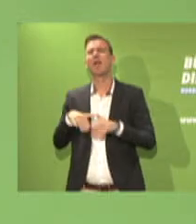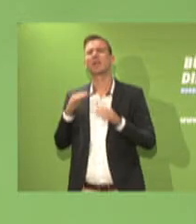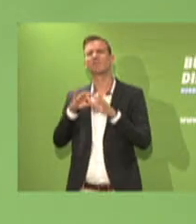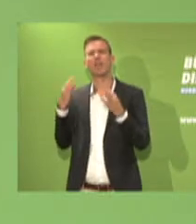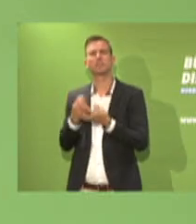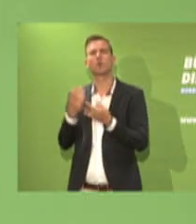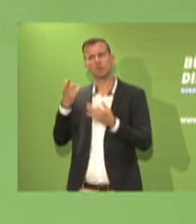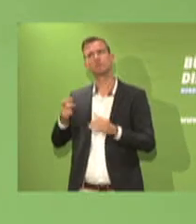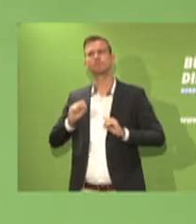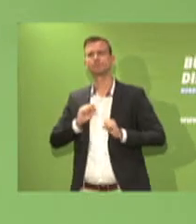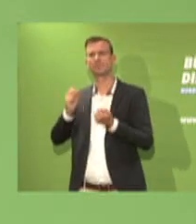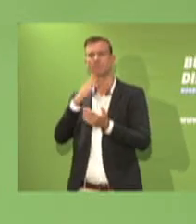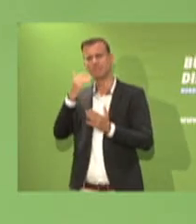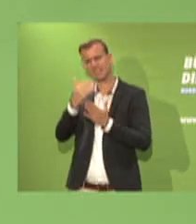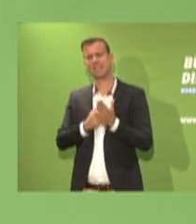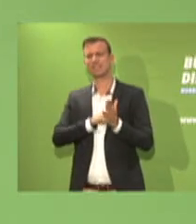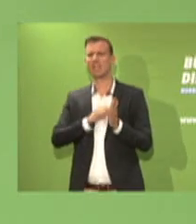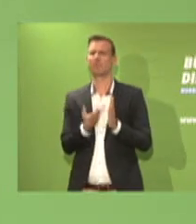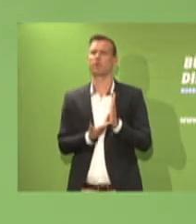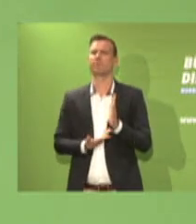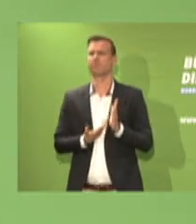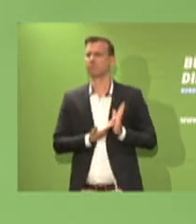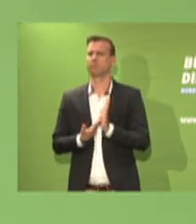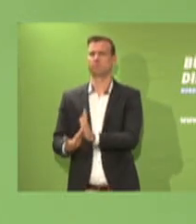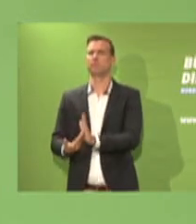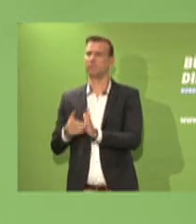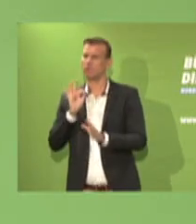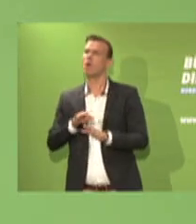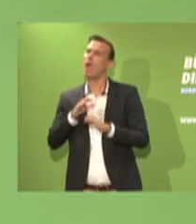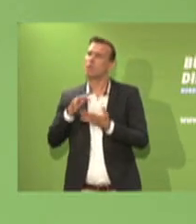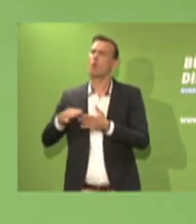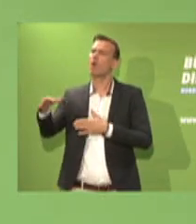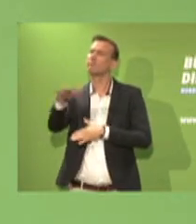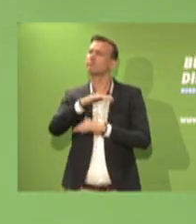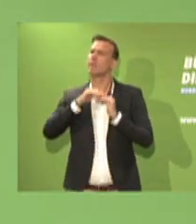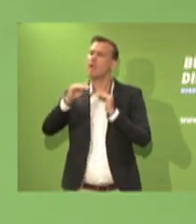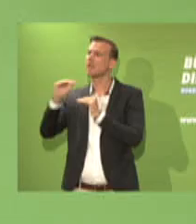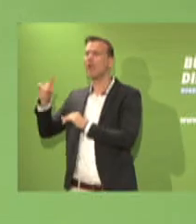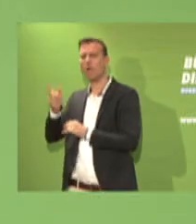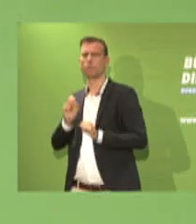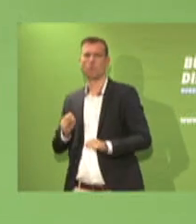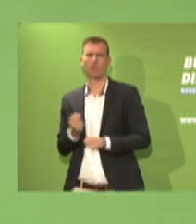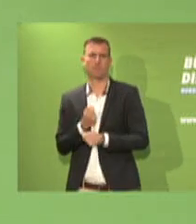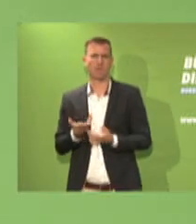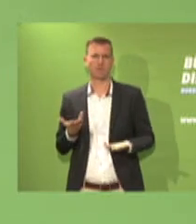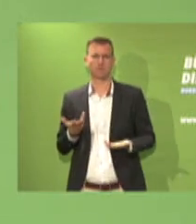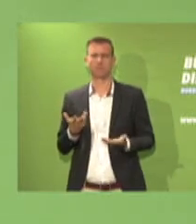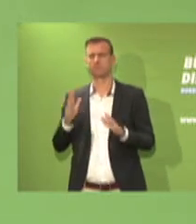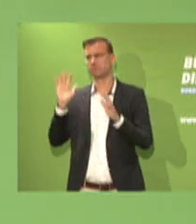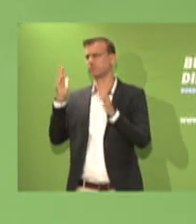jetzt geht, einen Gesetzentwurf dazu vorzulegen, dass das auf dem Land auch möglich ist, Gemeinschaftsgrundschulen zu erleichtern.